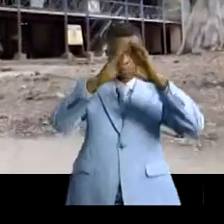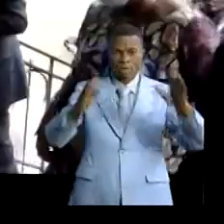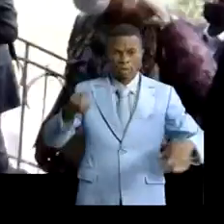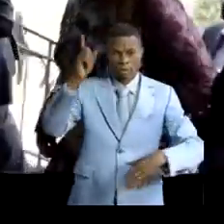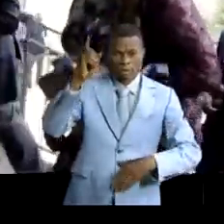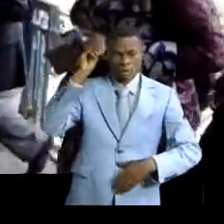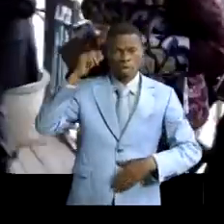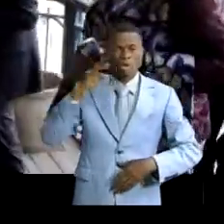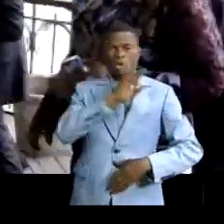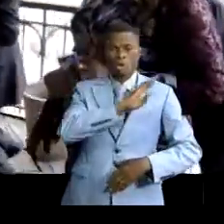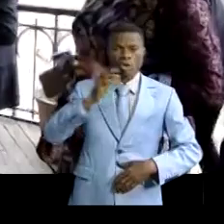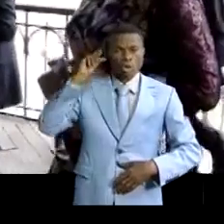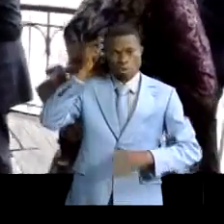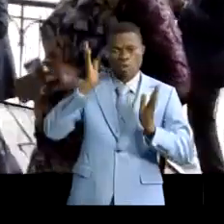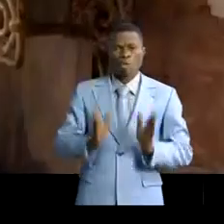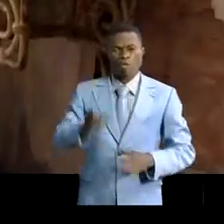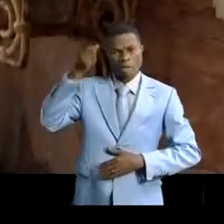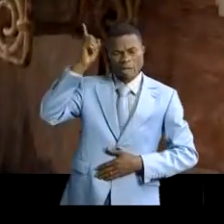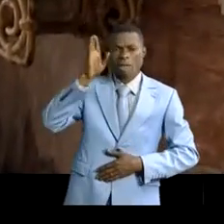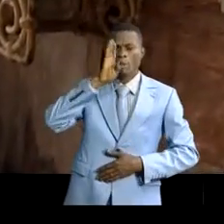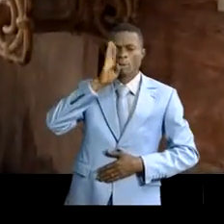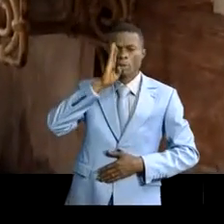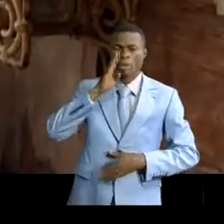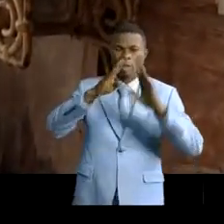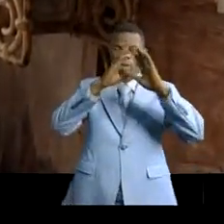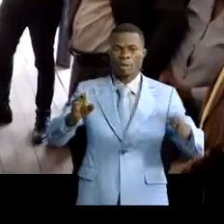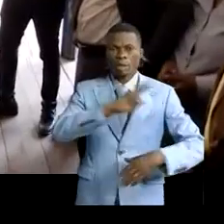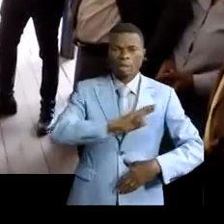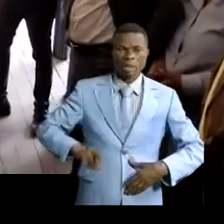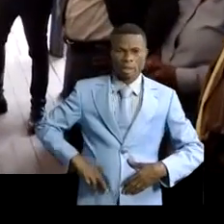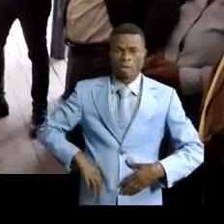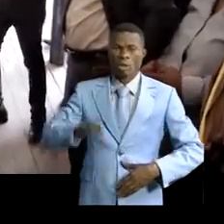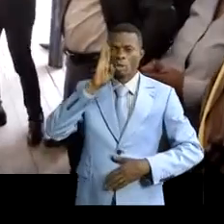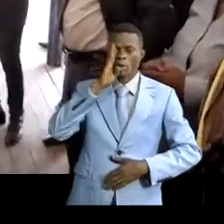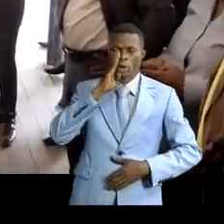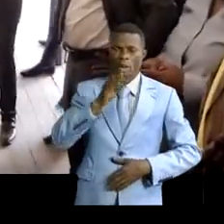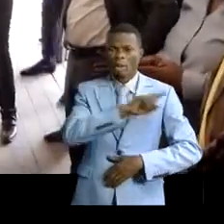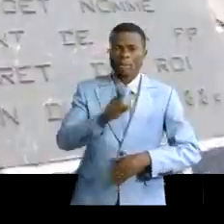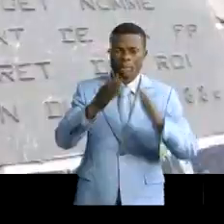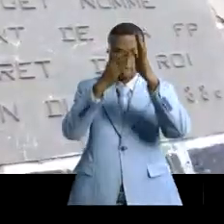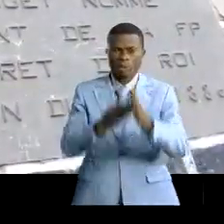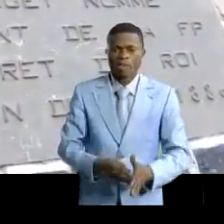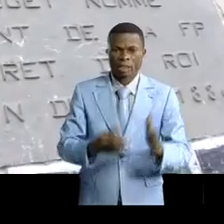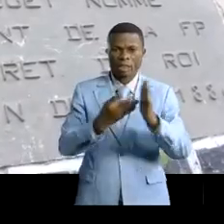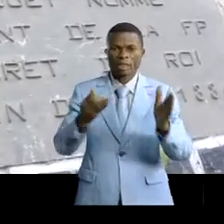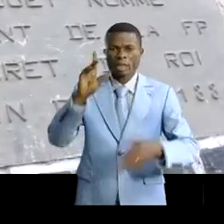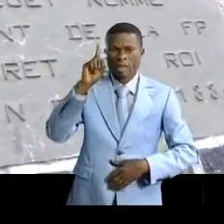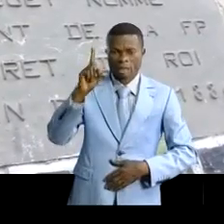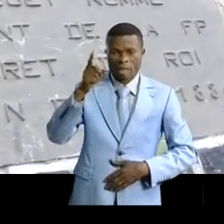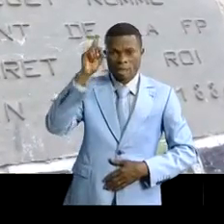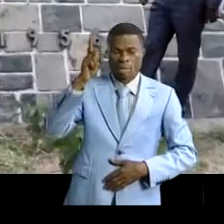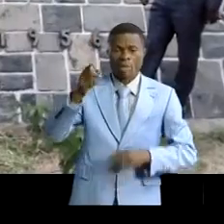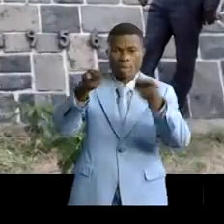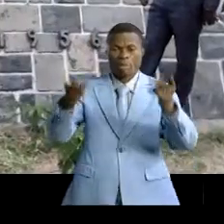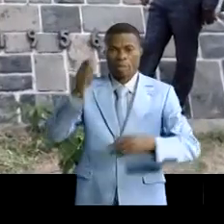premier gouverneur dès l'époque coloniale et l'appartement du roi Léopold II construit en 1851, mais aussi le premier camp militaire de